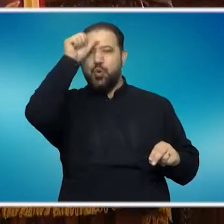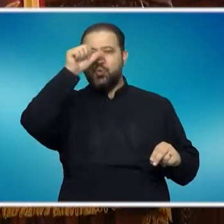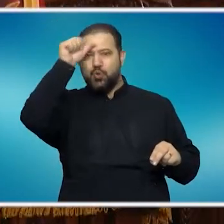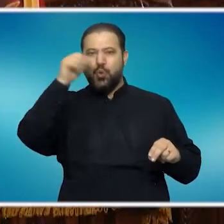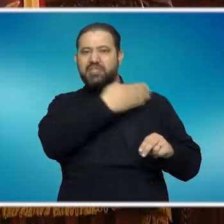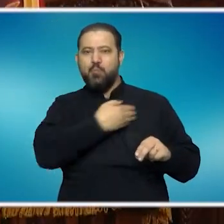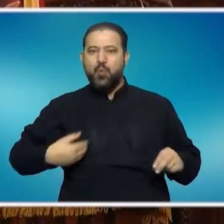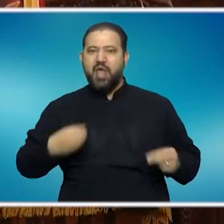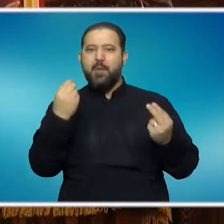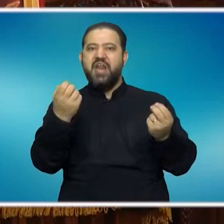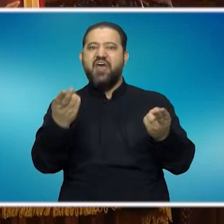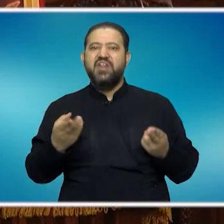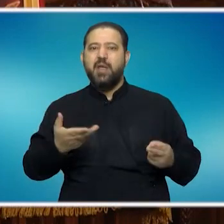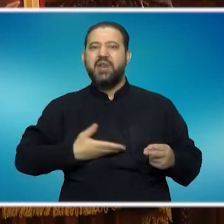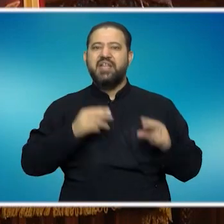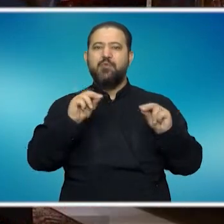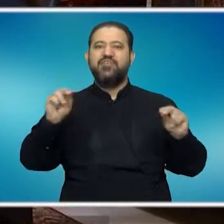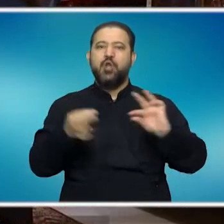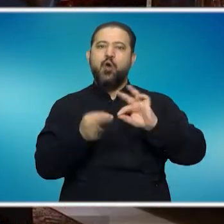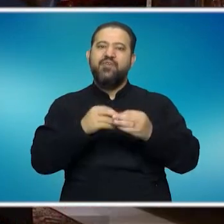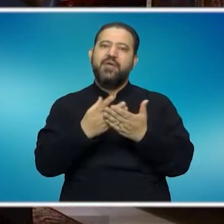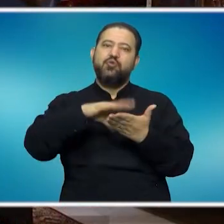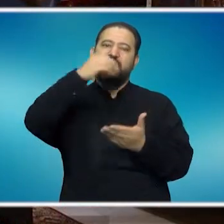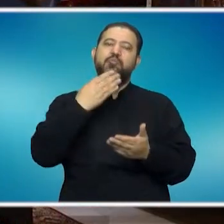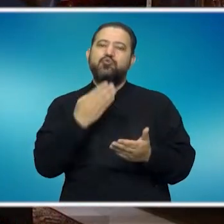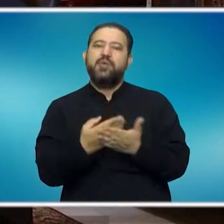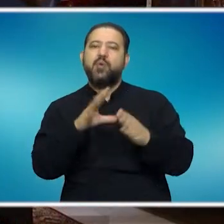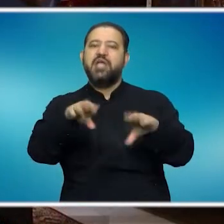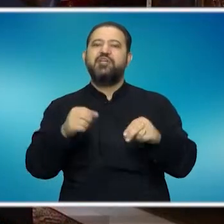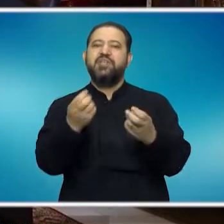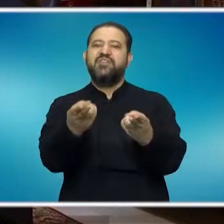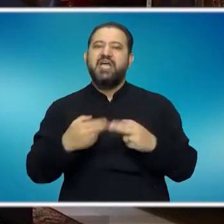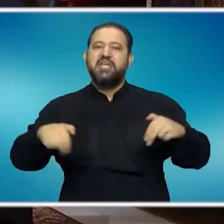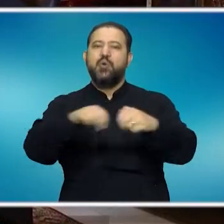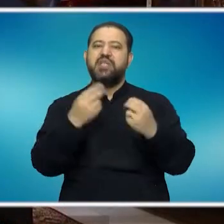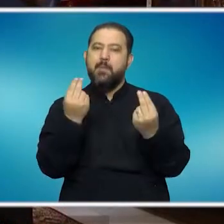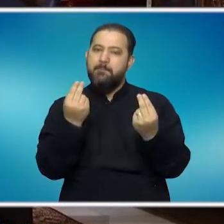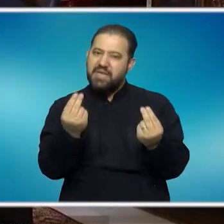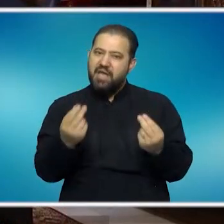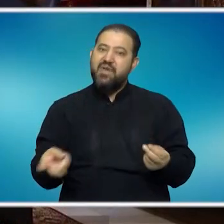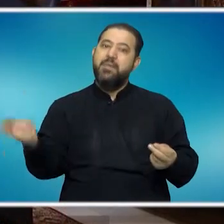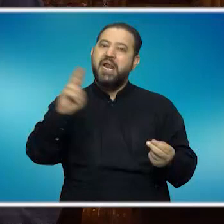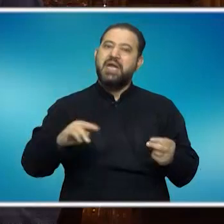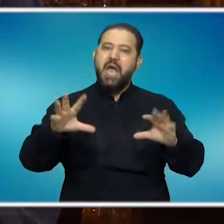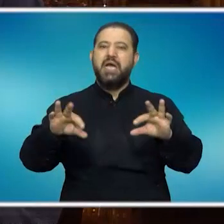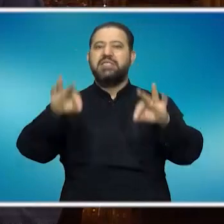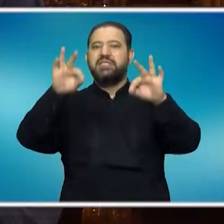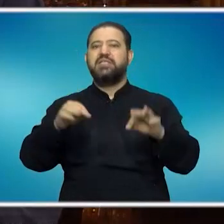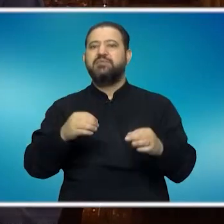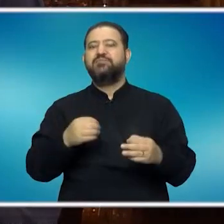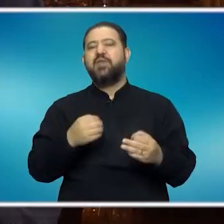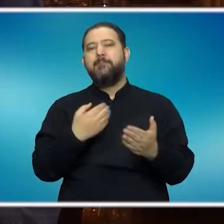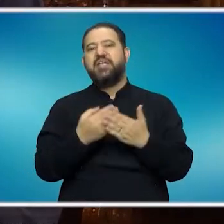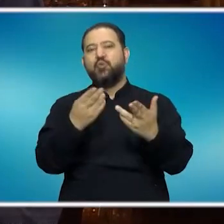București. Părinte profesor, bine ați venit la Cuvânt pentru Suflet și vă mulțumim că ați acceptat invitația noastră. Bine v-am regăsit, vă mulțumesc de invitație